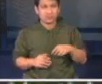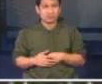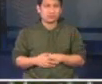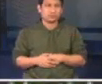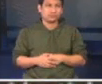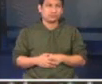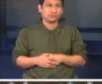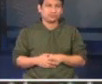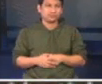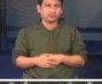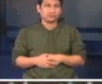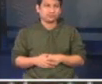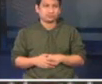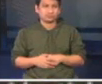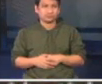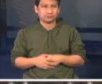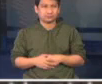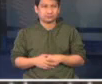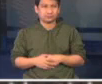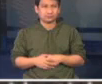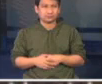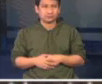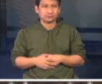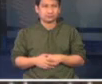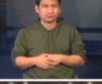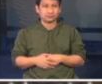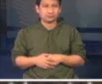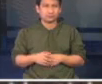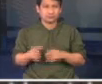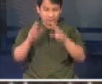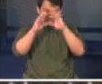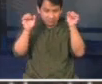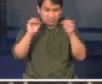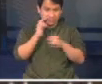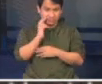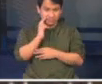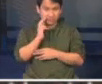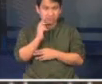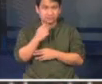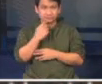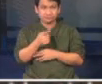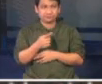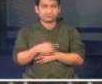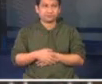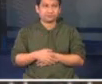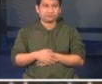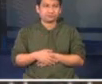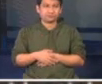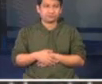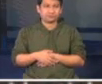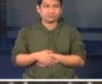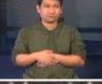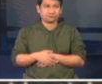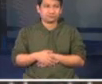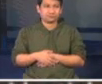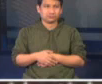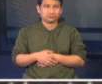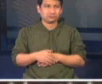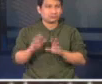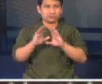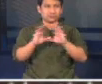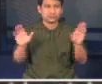So for all intents and purposes, I would say the ceasefire is dead. And there is